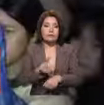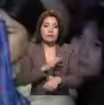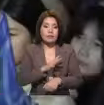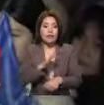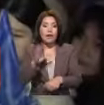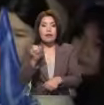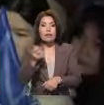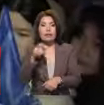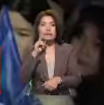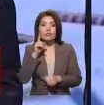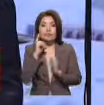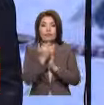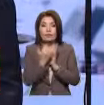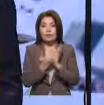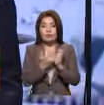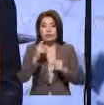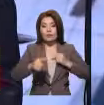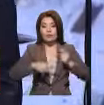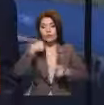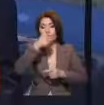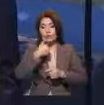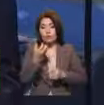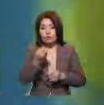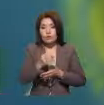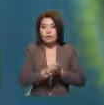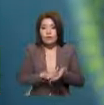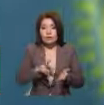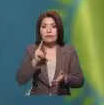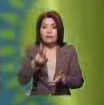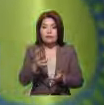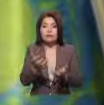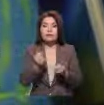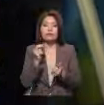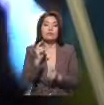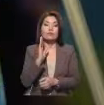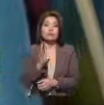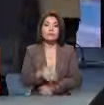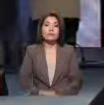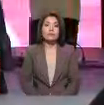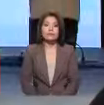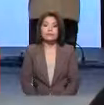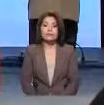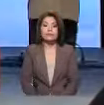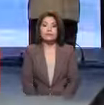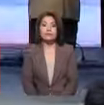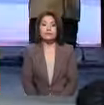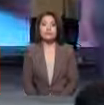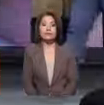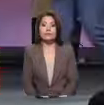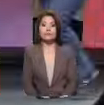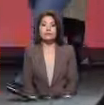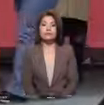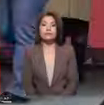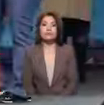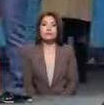Алатау жастары бағдарламасы келесі жылда жалғасын тауып, жастардың баспаналы болуына септеспек. Әйгерім Пернебек, Қанат Кегізбаев, Астана Таймс,